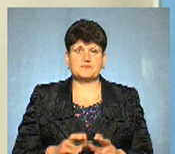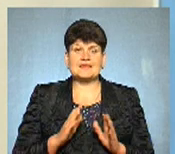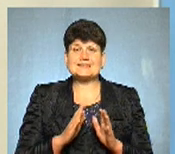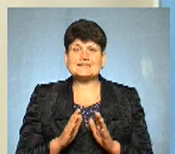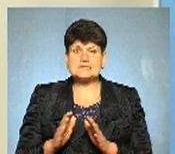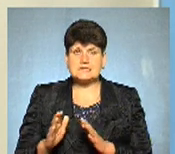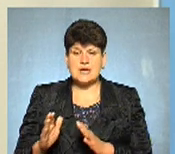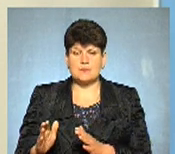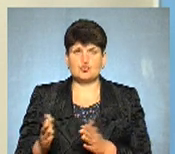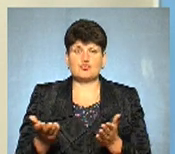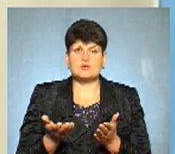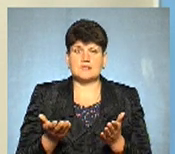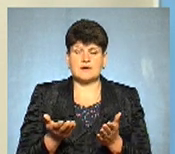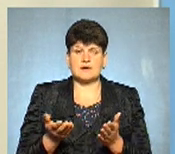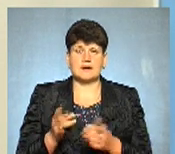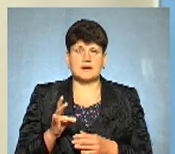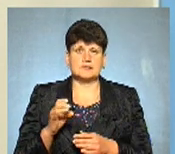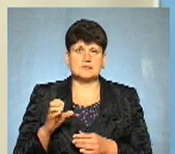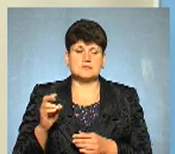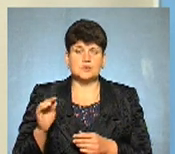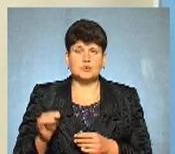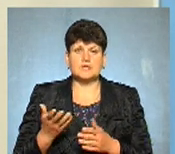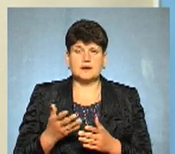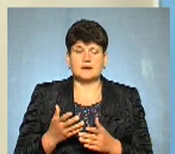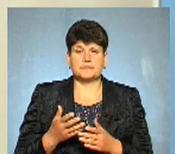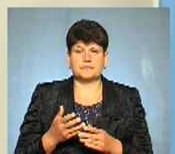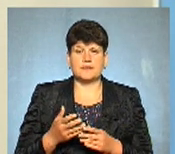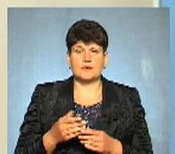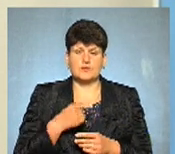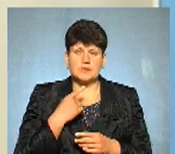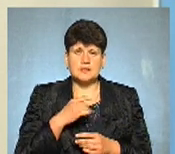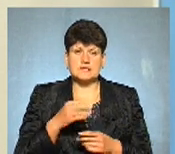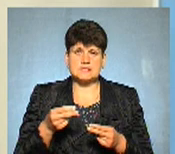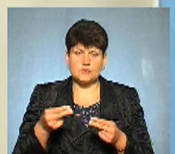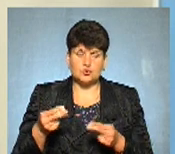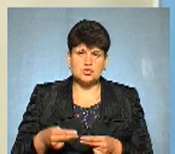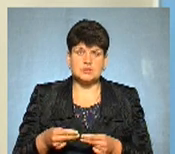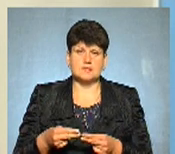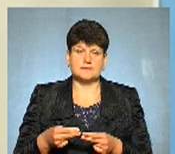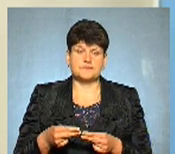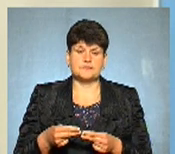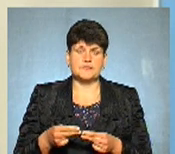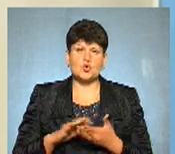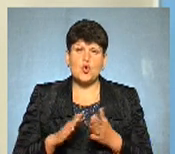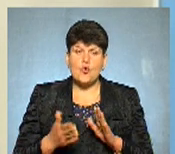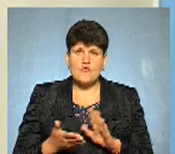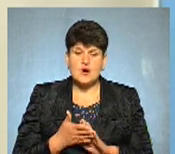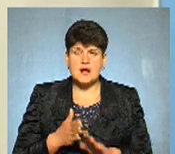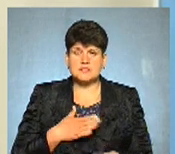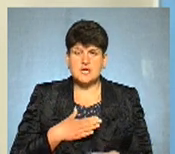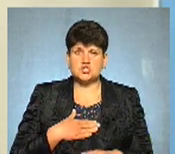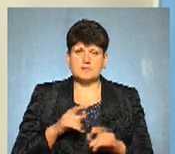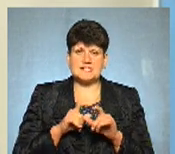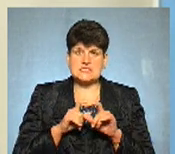систему, яка НСЗУ, Національну службу здоров'я, яка контрактувала і заключила відповідно договори з нашими